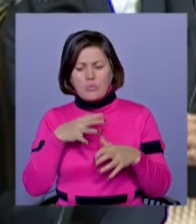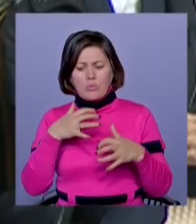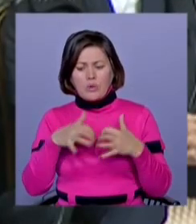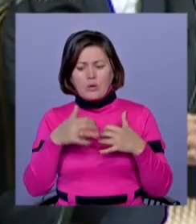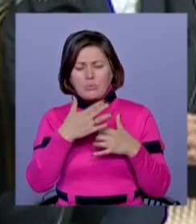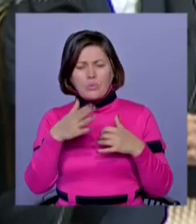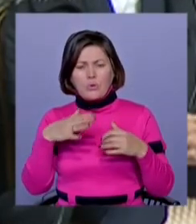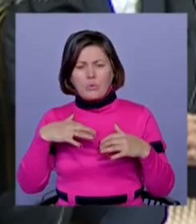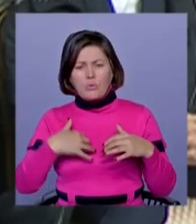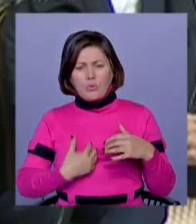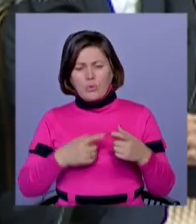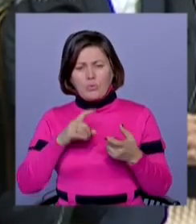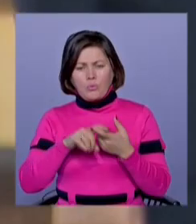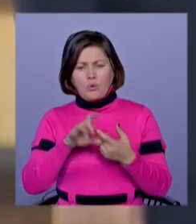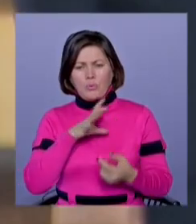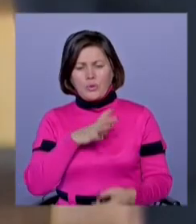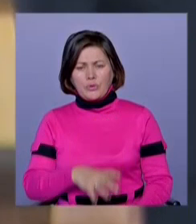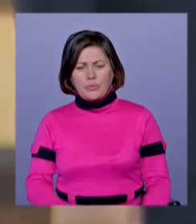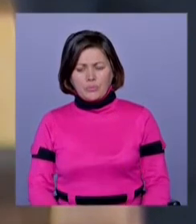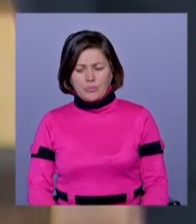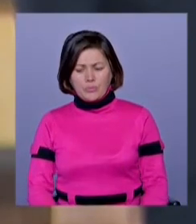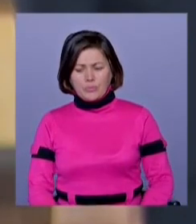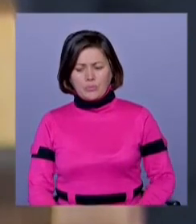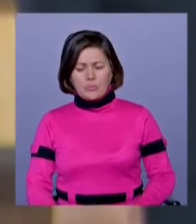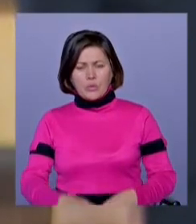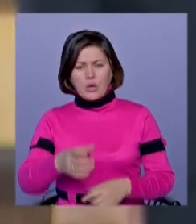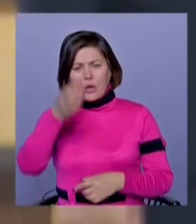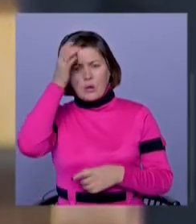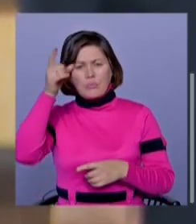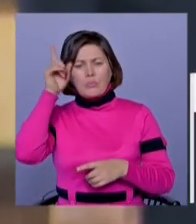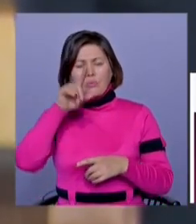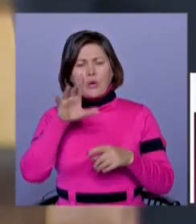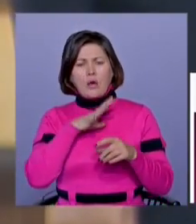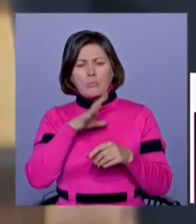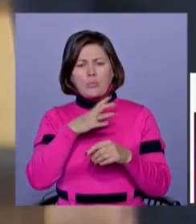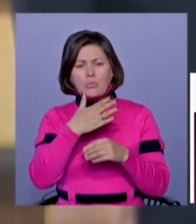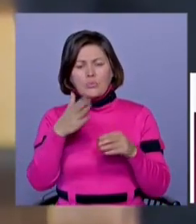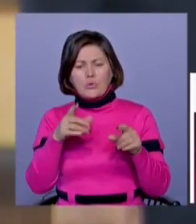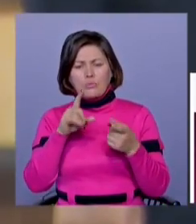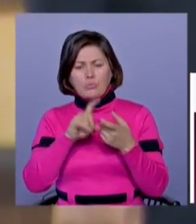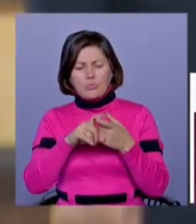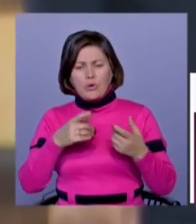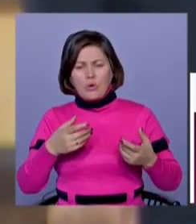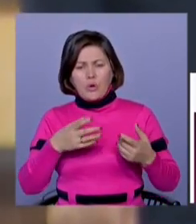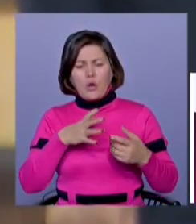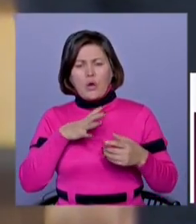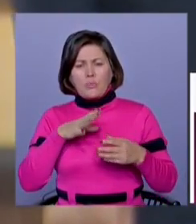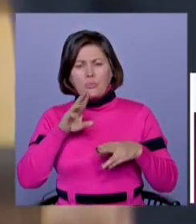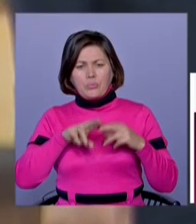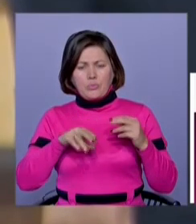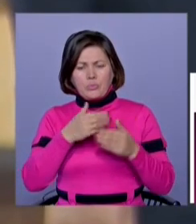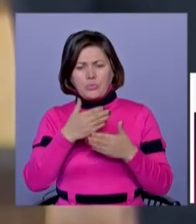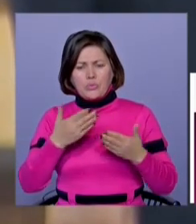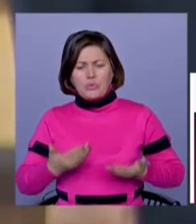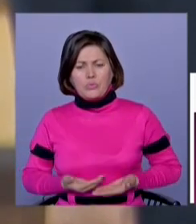екендерін жеткізді. Көрнекті археолог ғалым Карл Байпақовтың дүниеден өтуіне байланысты ауыр қайғыларыңызға